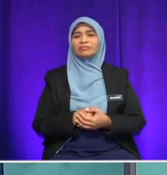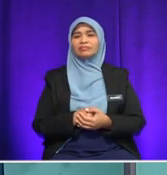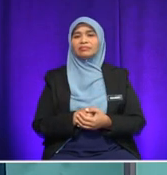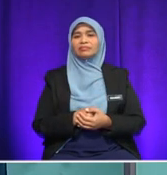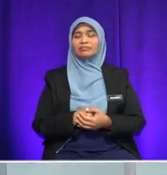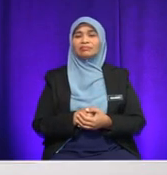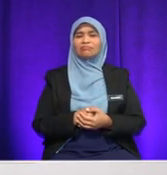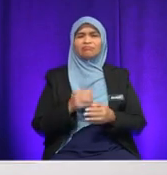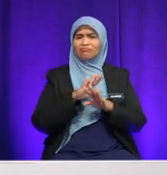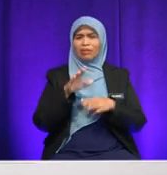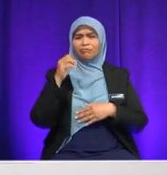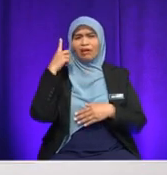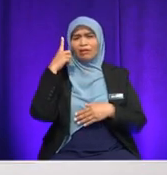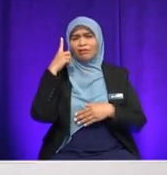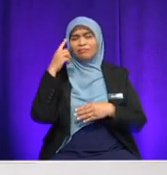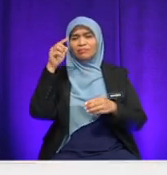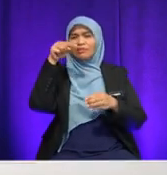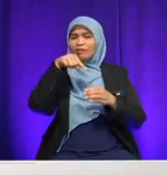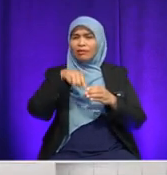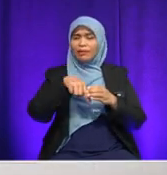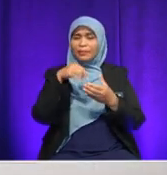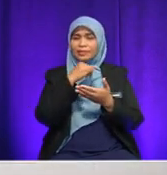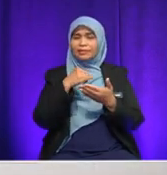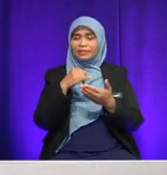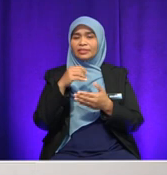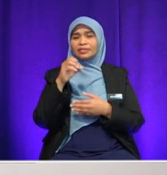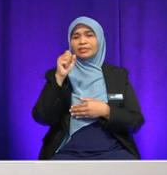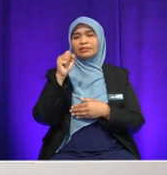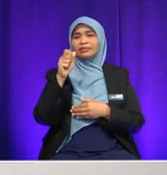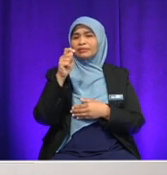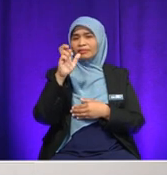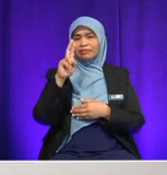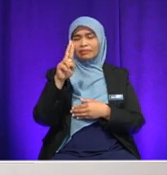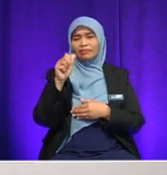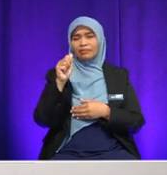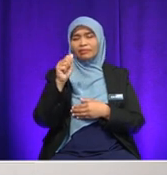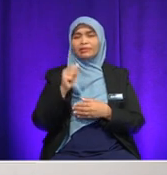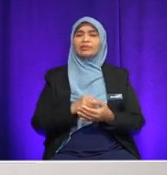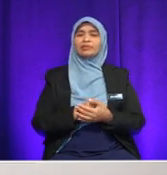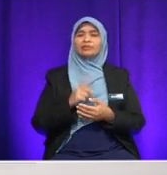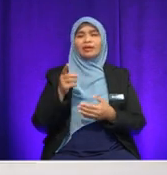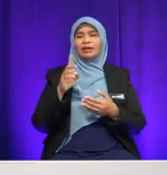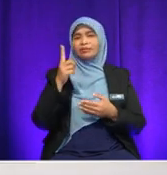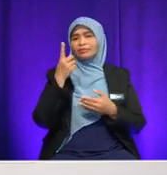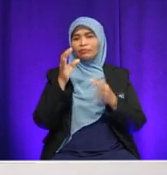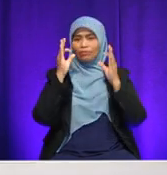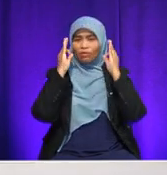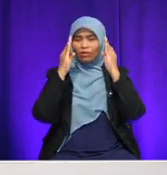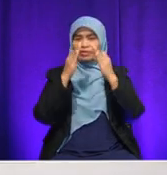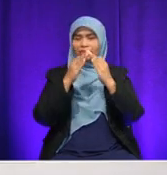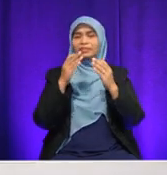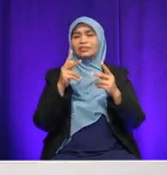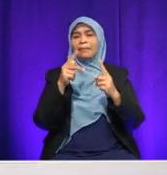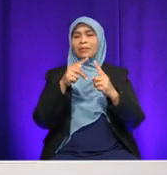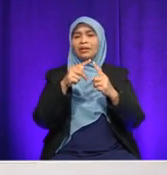Dan dia tidak memahami kedalaman seni sastra. Dia berbezalah, dia hanya tumpu kepada lukisan sahaja. Okey.